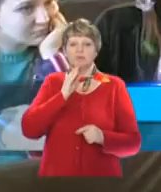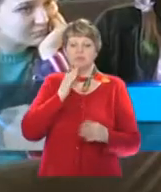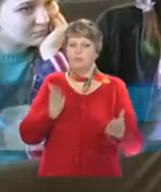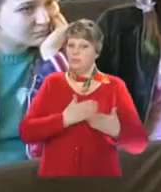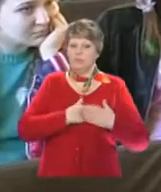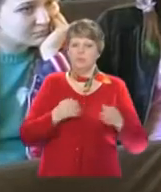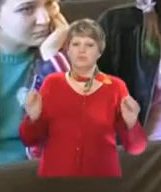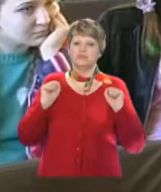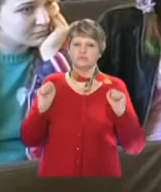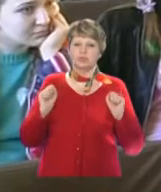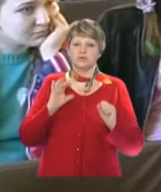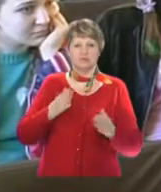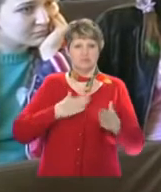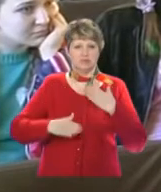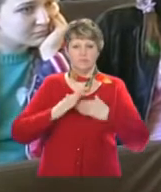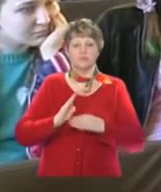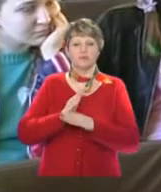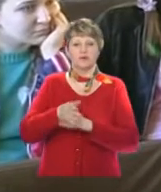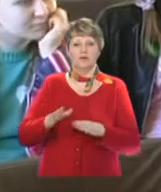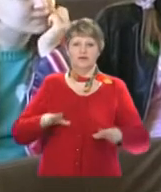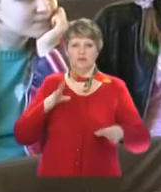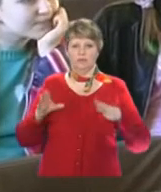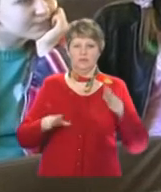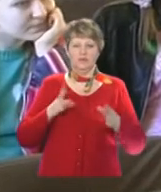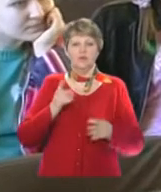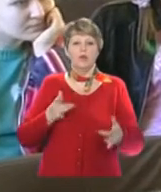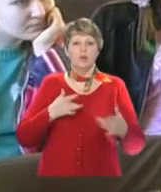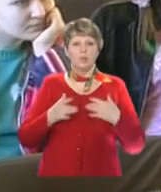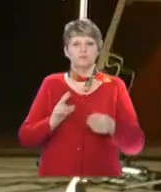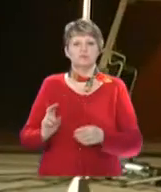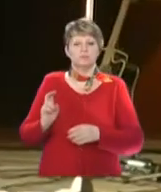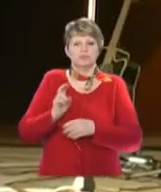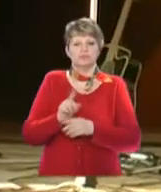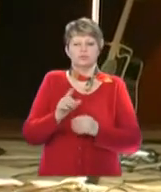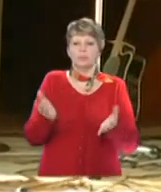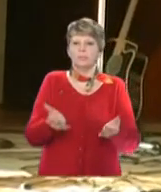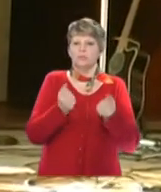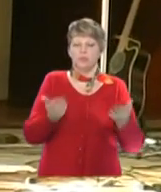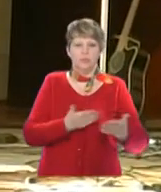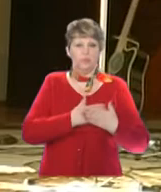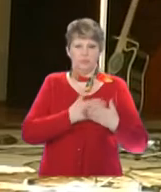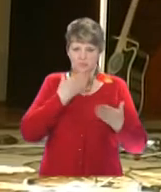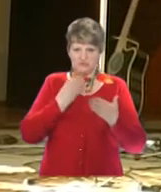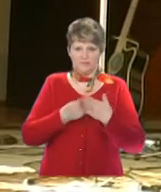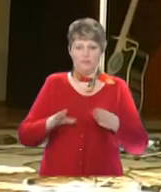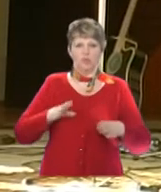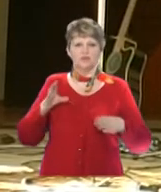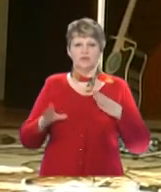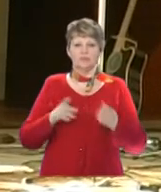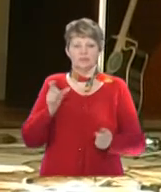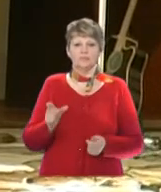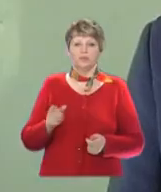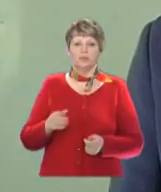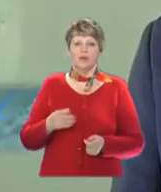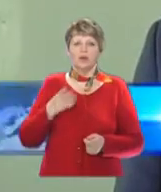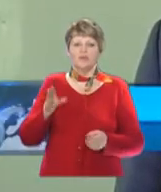дівчина полюбила спорт та із задоволенням відвідала тренування. На концерт прийшла, щоб підтримати улюбленого тренера. Олена